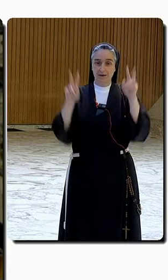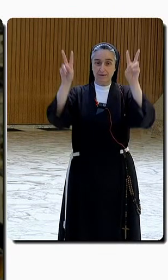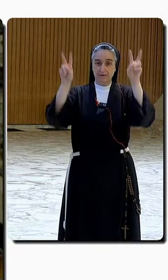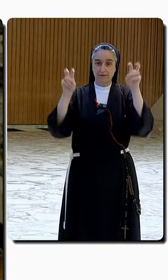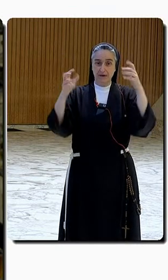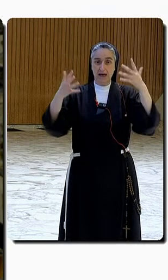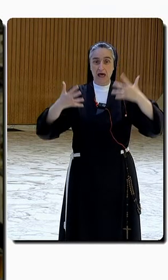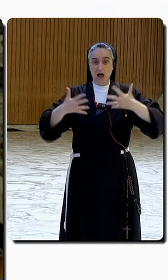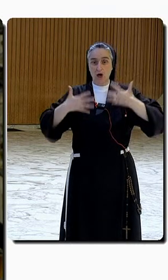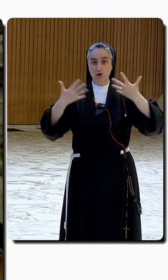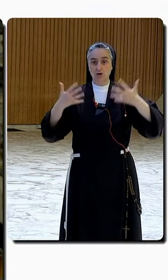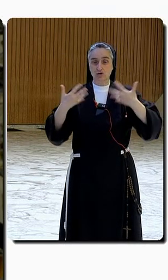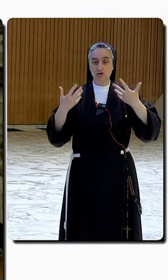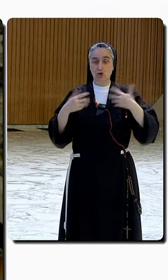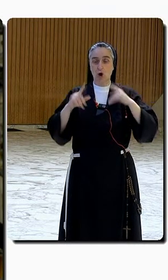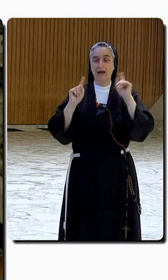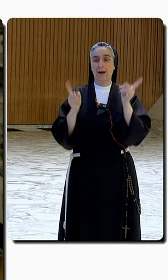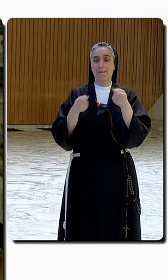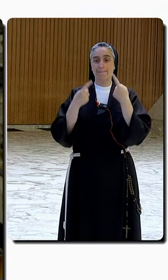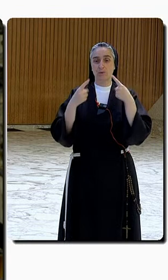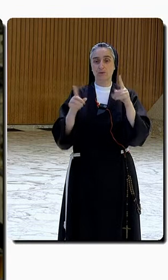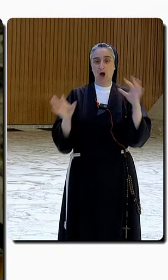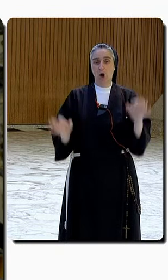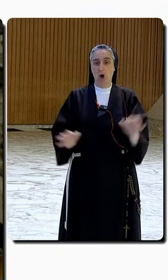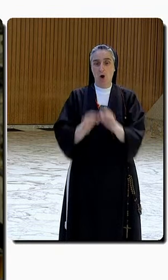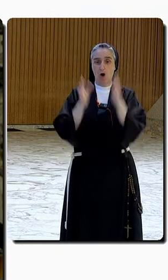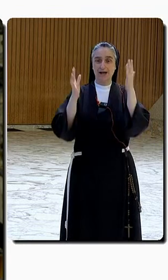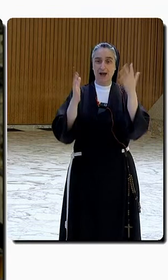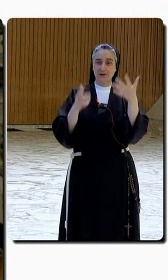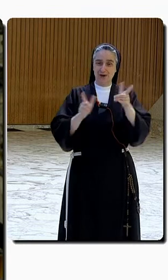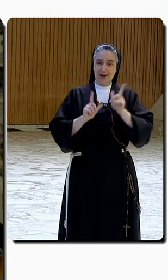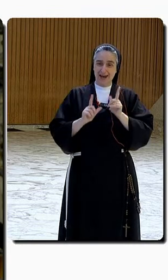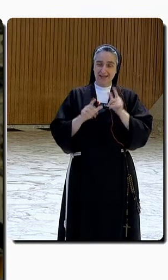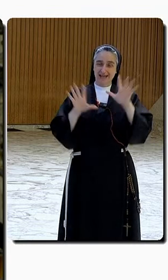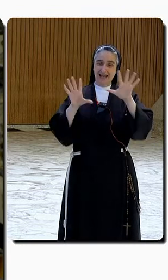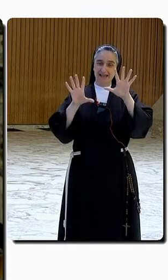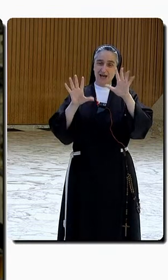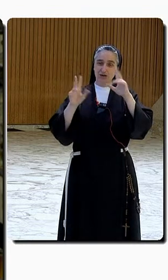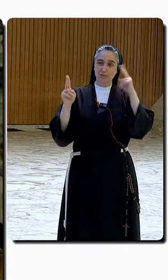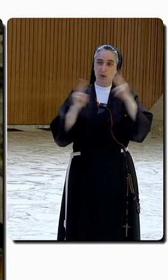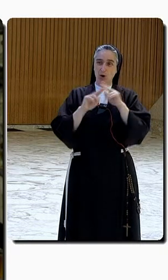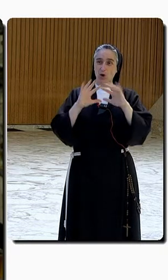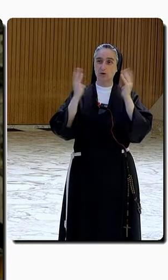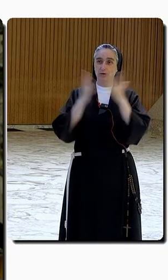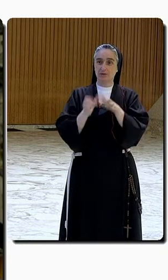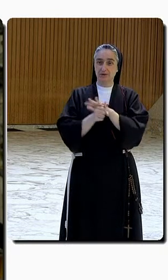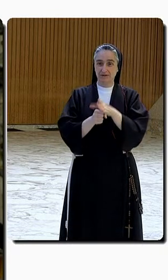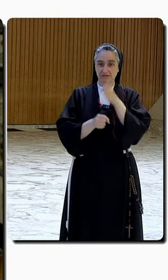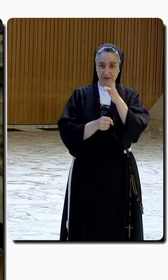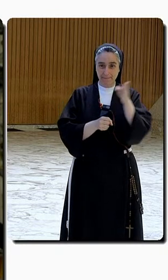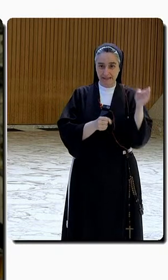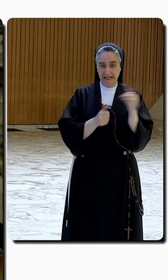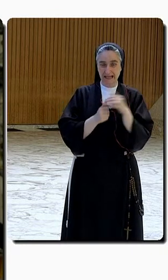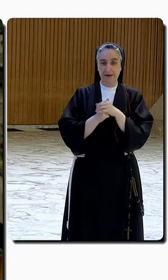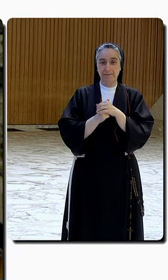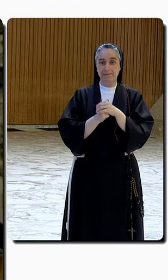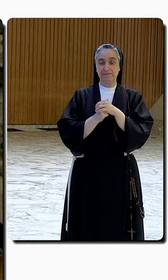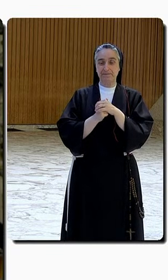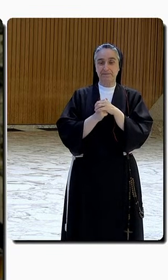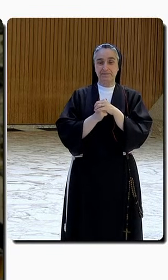La gioia della musica, in occasione di questo nostro decimo incontro mondiale.